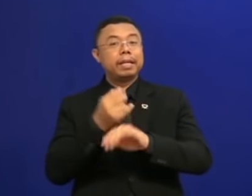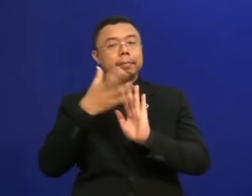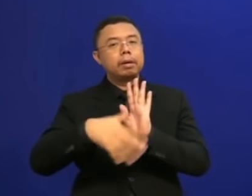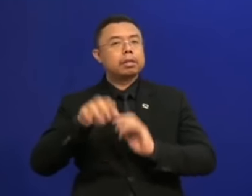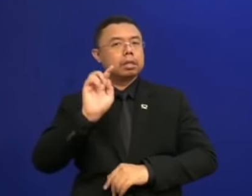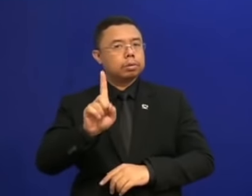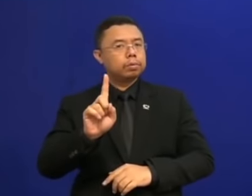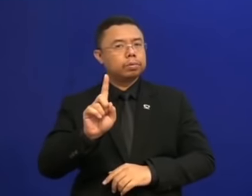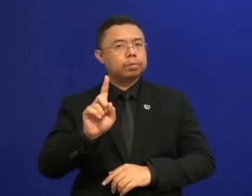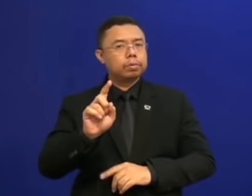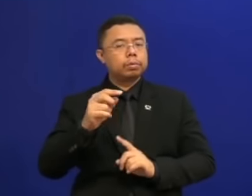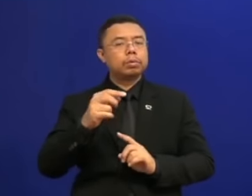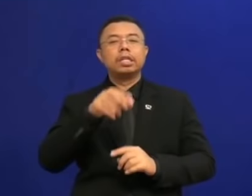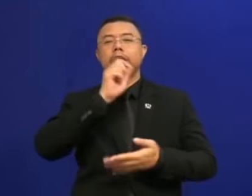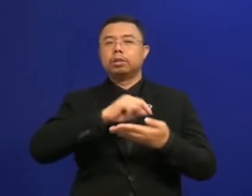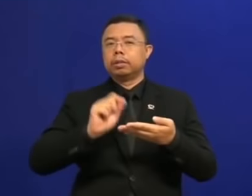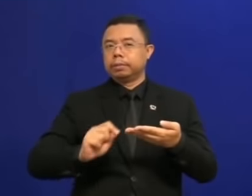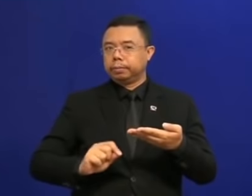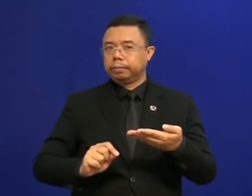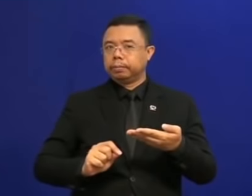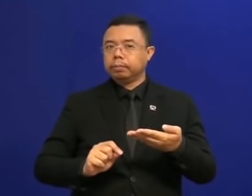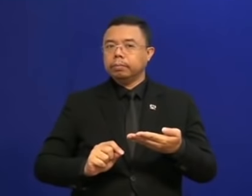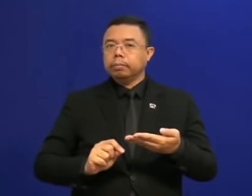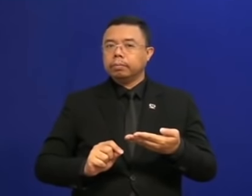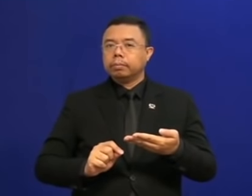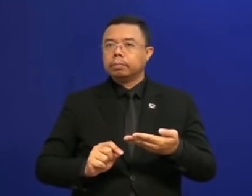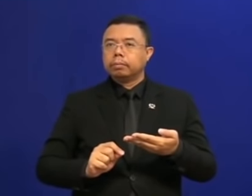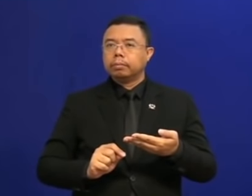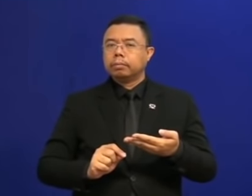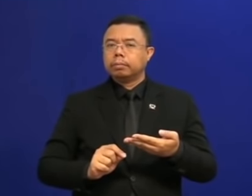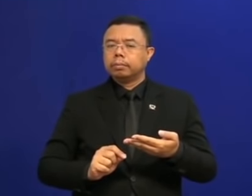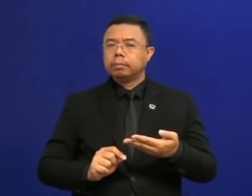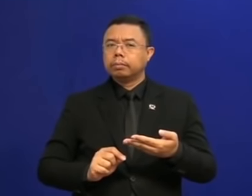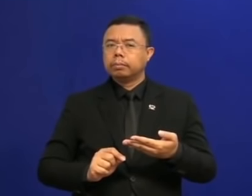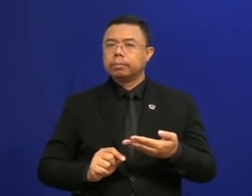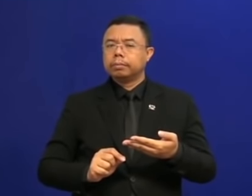itu ditulis begini.